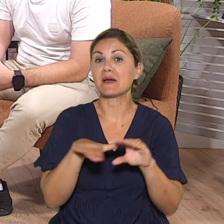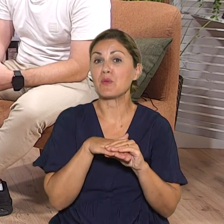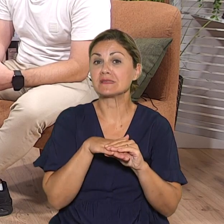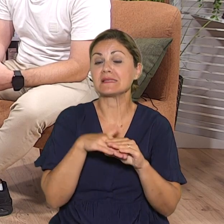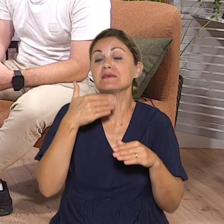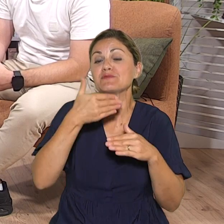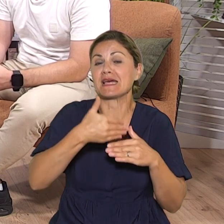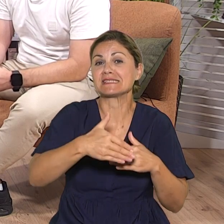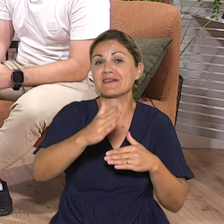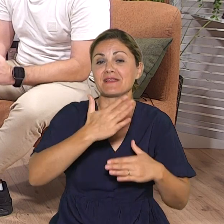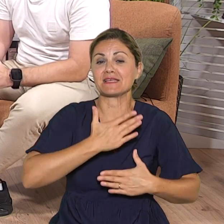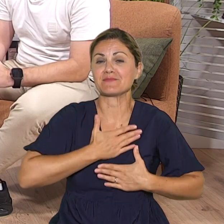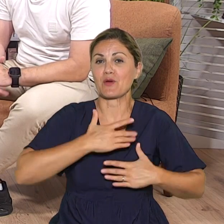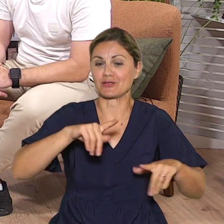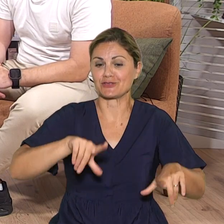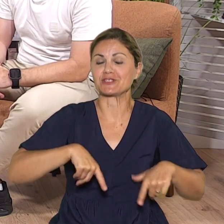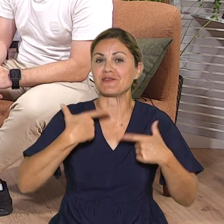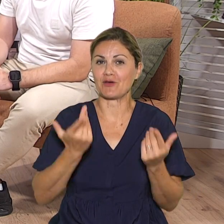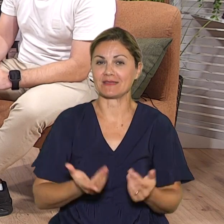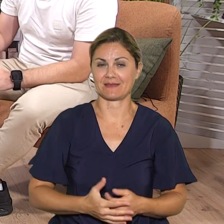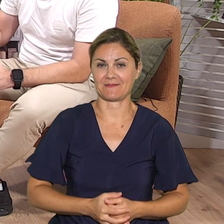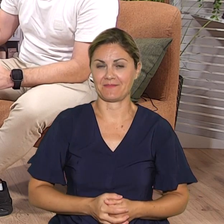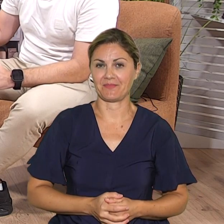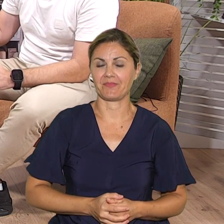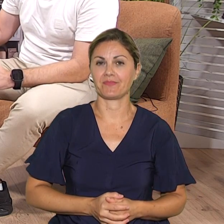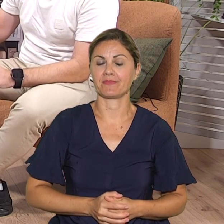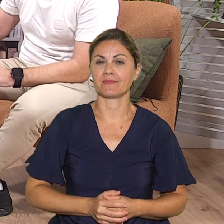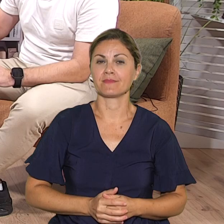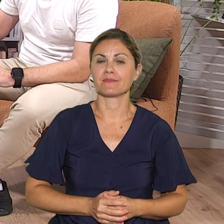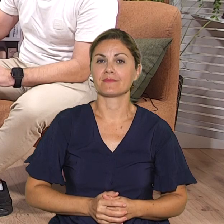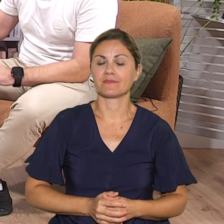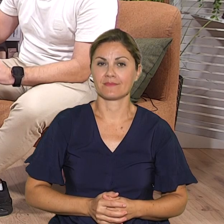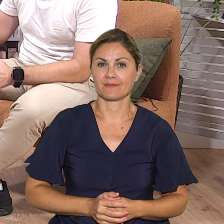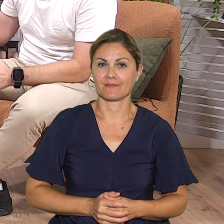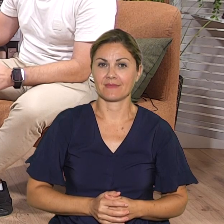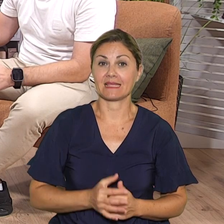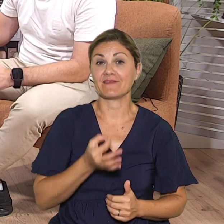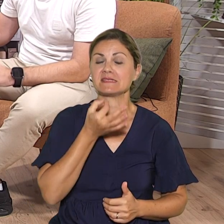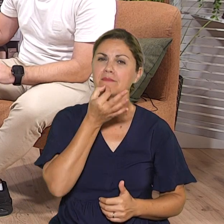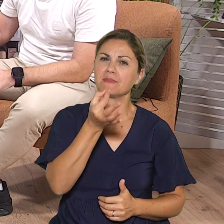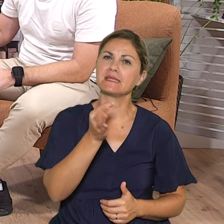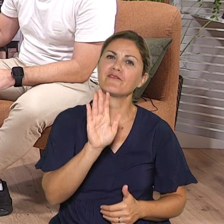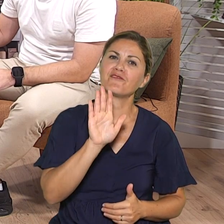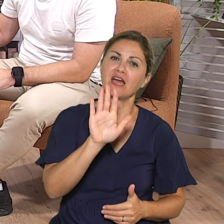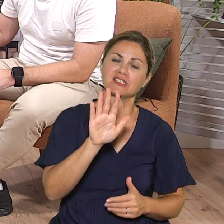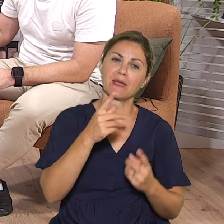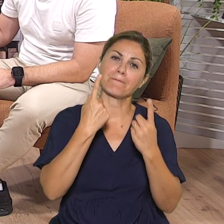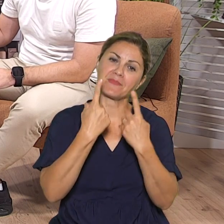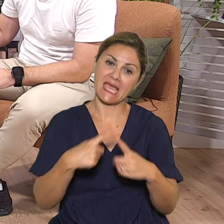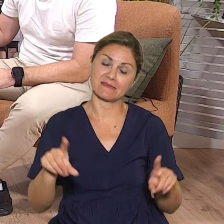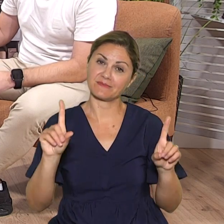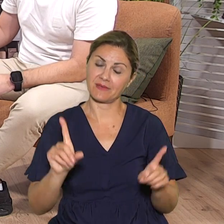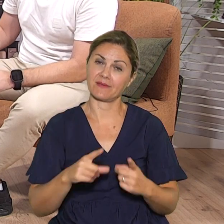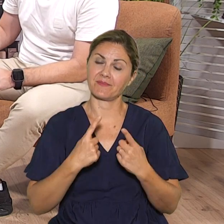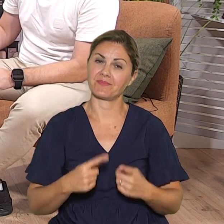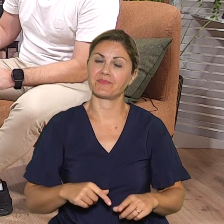i tu nastavila živjeti. I tu ste nastavili živjeti. vaše pjesme. Dotaknut ćemo se ponovno vaših